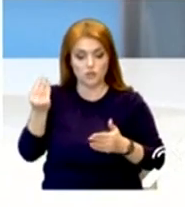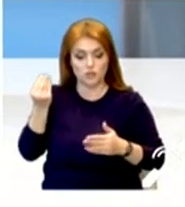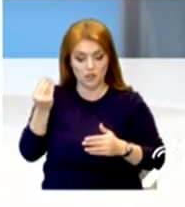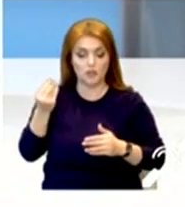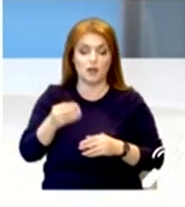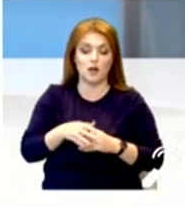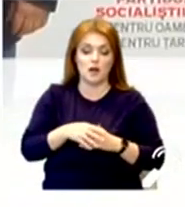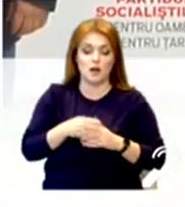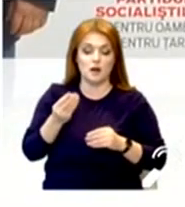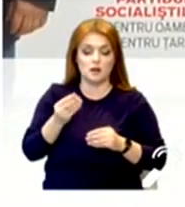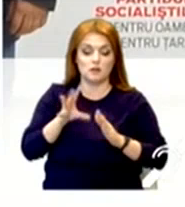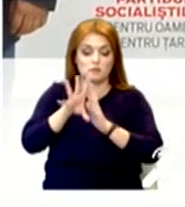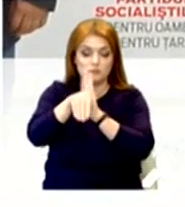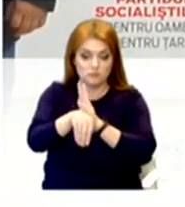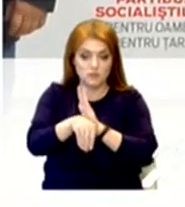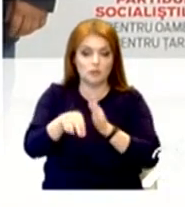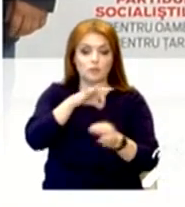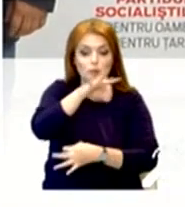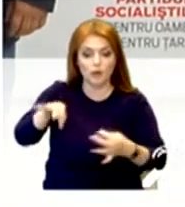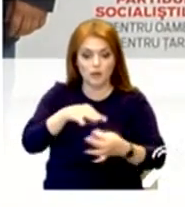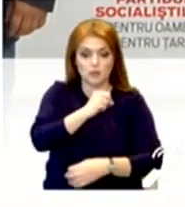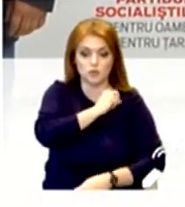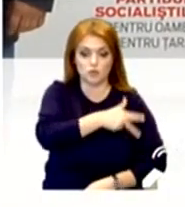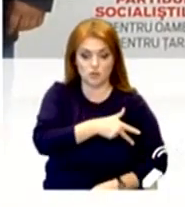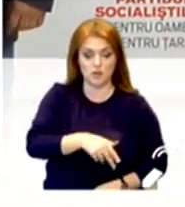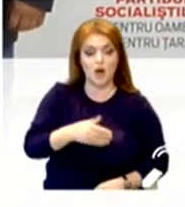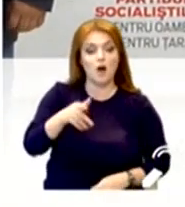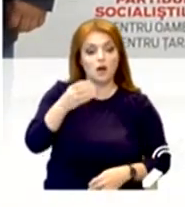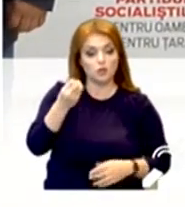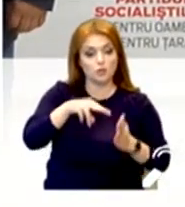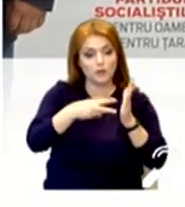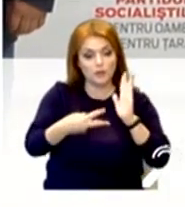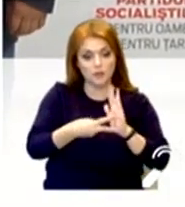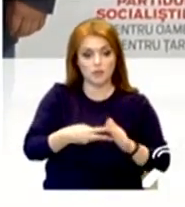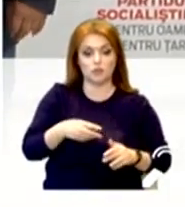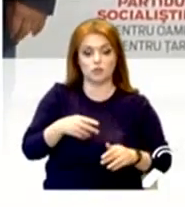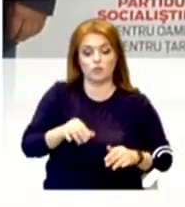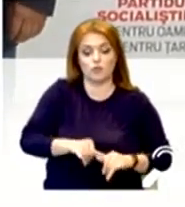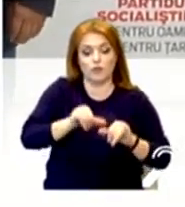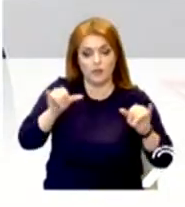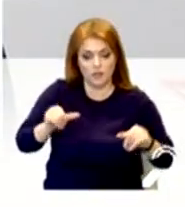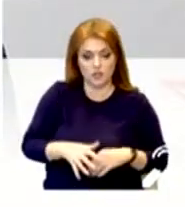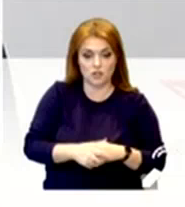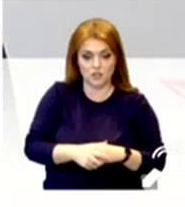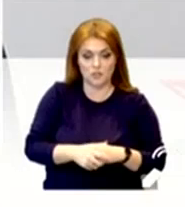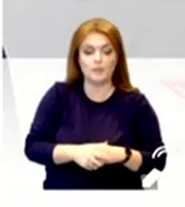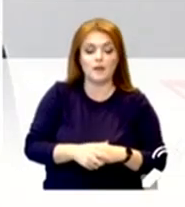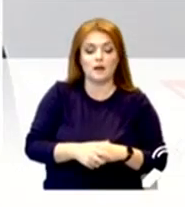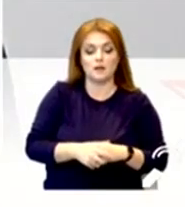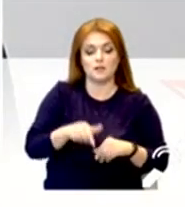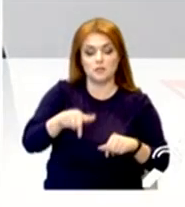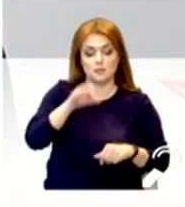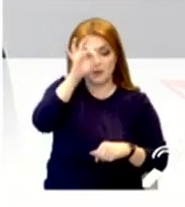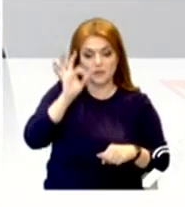presă, Adrian Albu a spus că vrea să crească natalitatea în Chișinău prin acordarea de indemnizații unice familiilor cu mulți